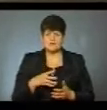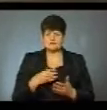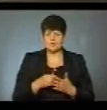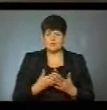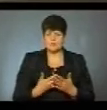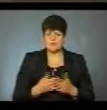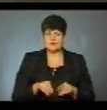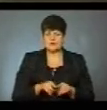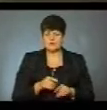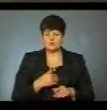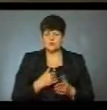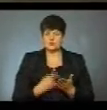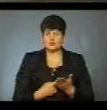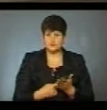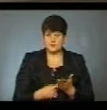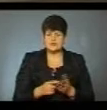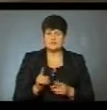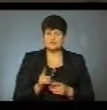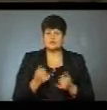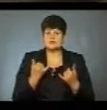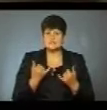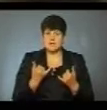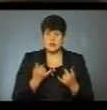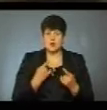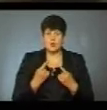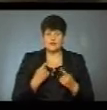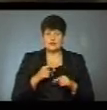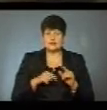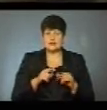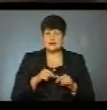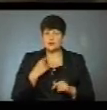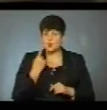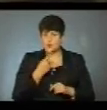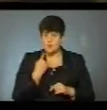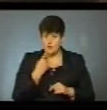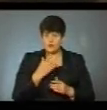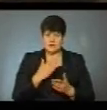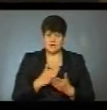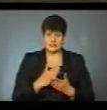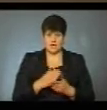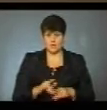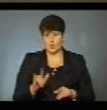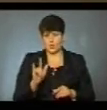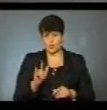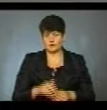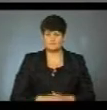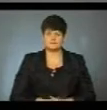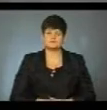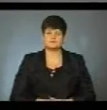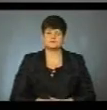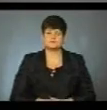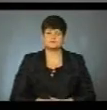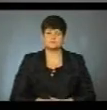прикладі я також хочу довести, що зараз говорити рідною мовою є круто.